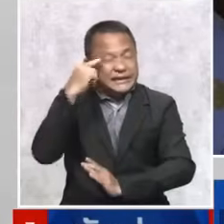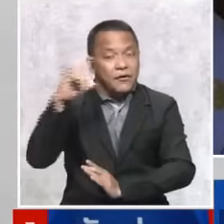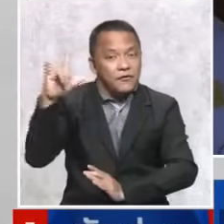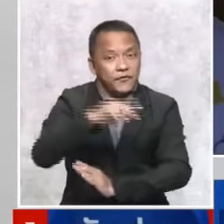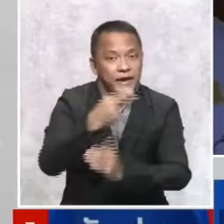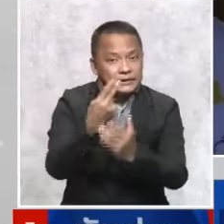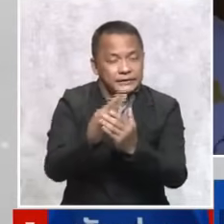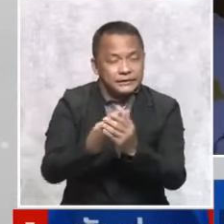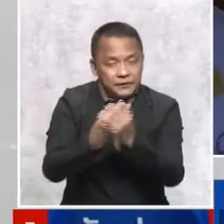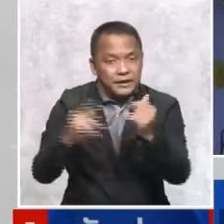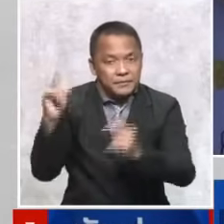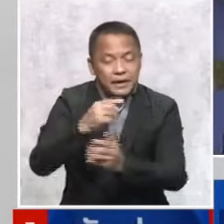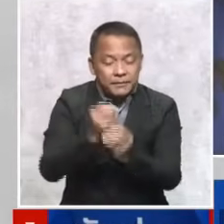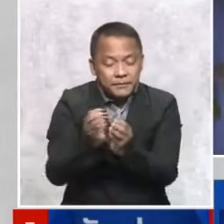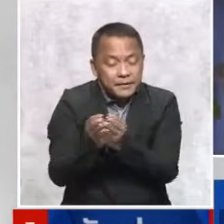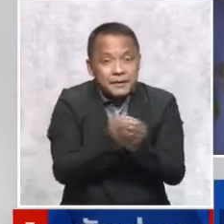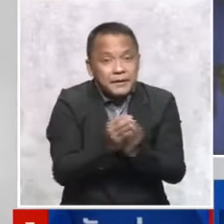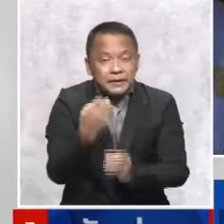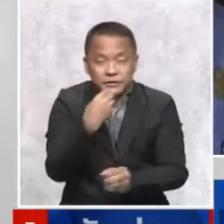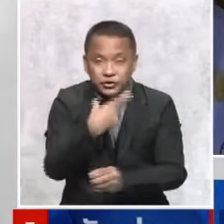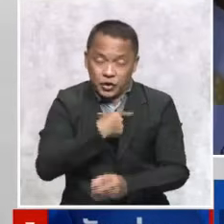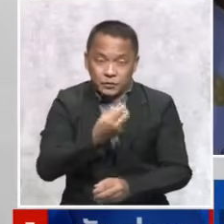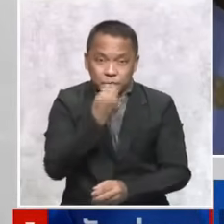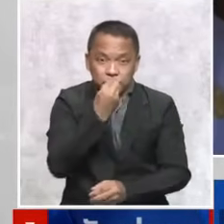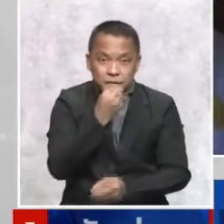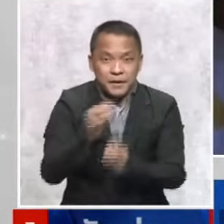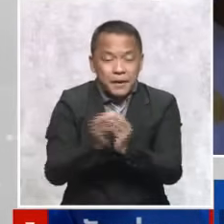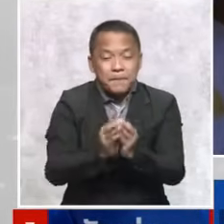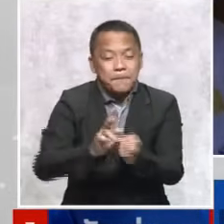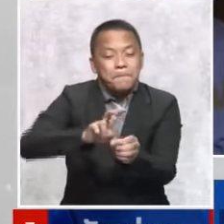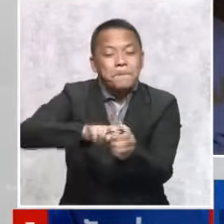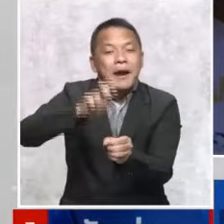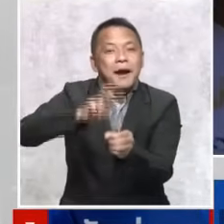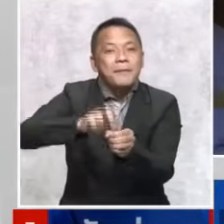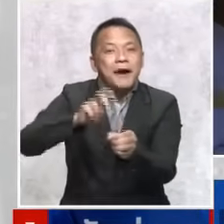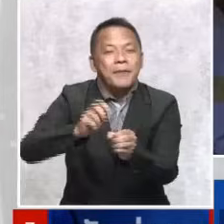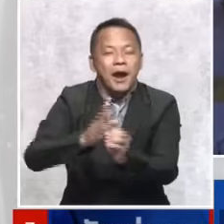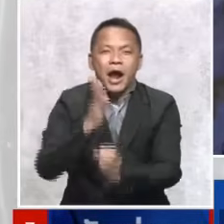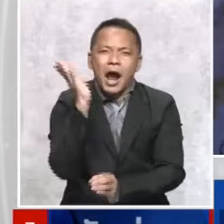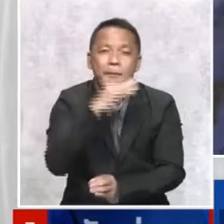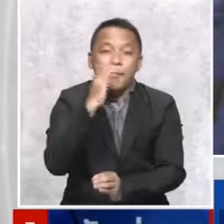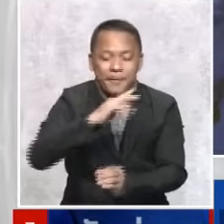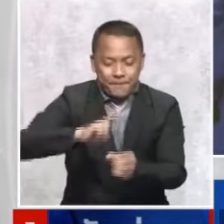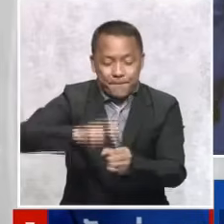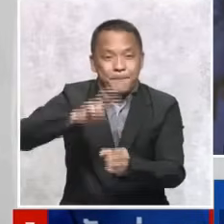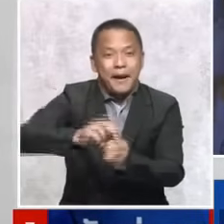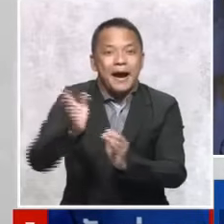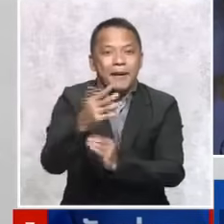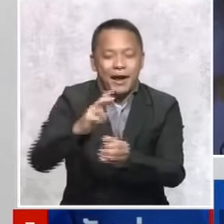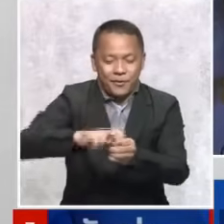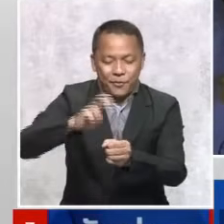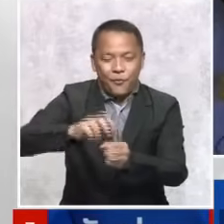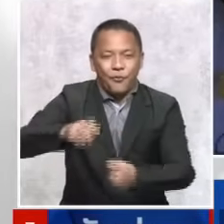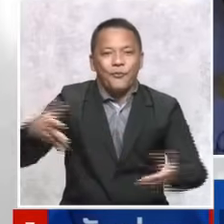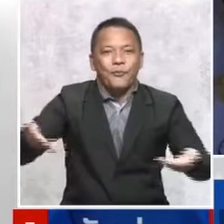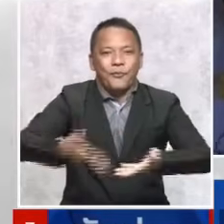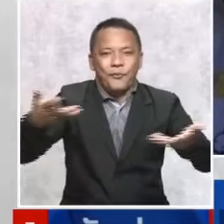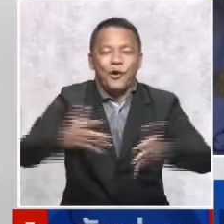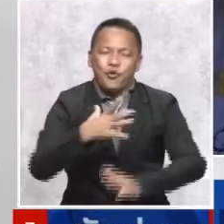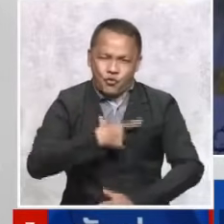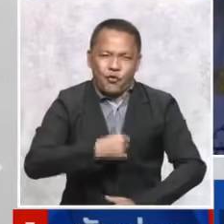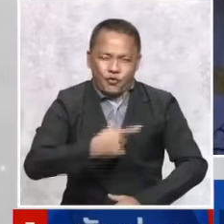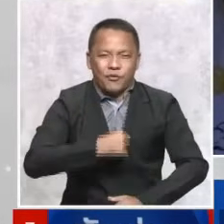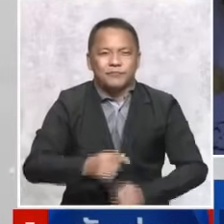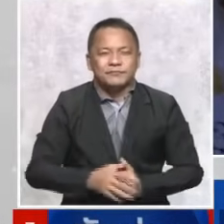ะกลับที่แฟนกลับมาเนี่ยคือจะทําอะไร แกชอบผัดปลากระป๋องผัดกะเพราปลากระป๋องค่ะแกช